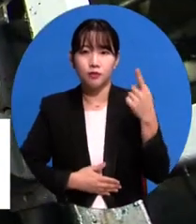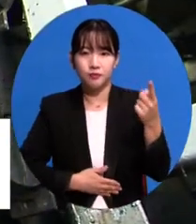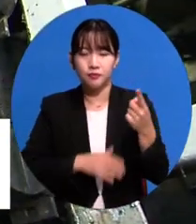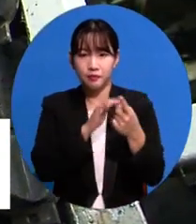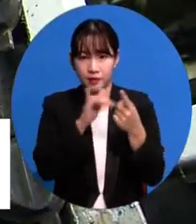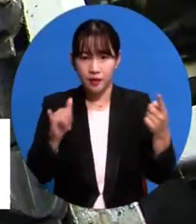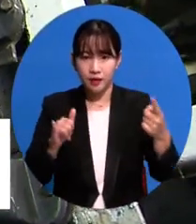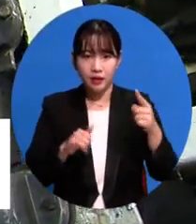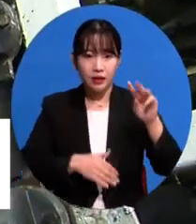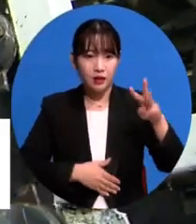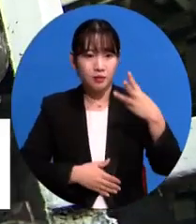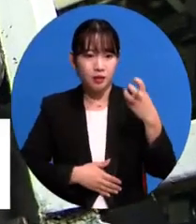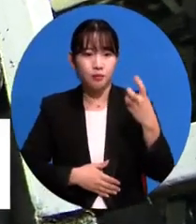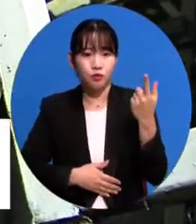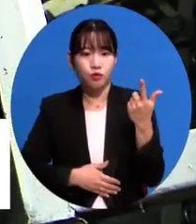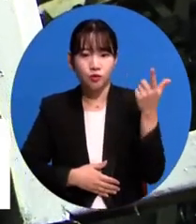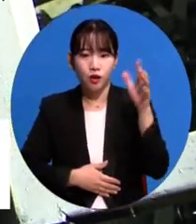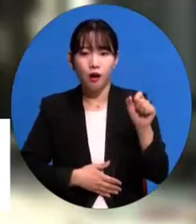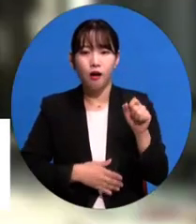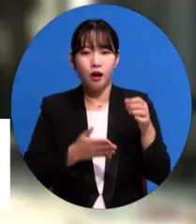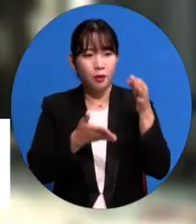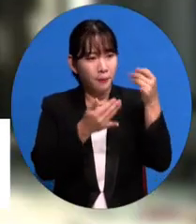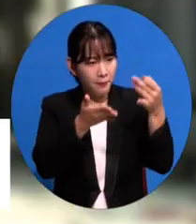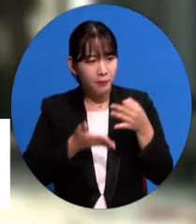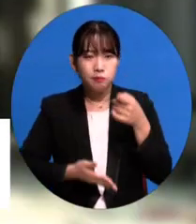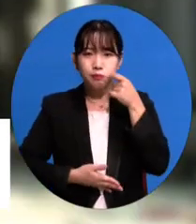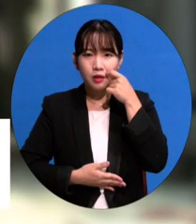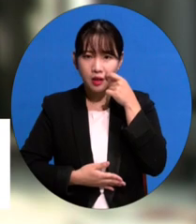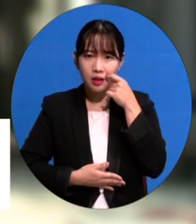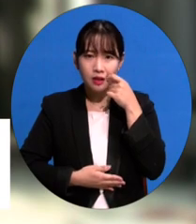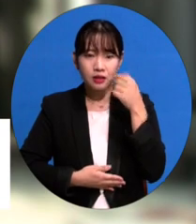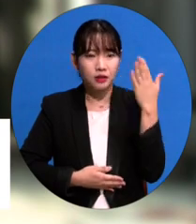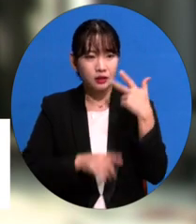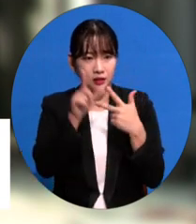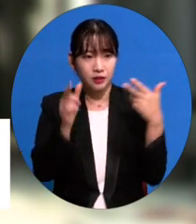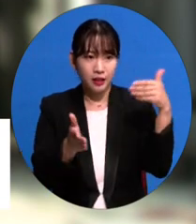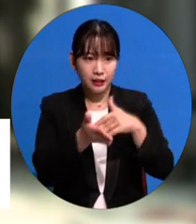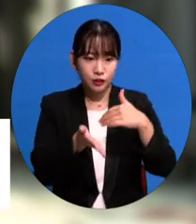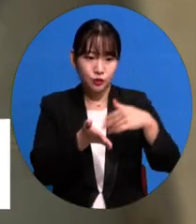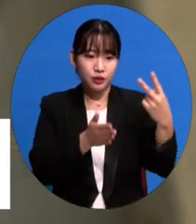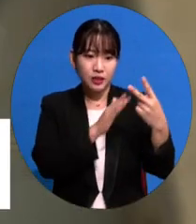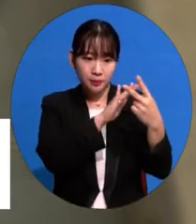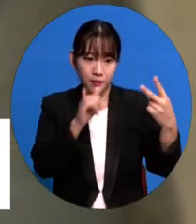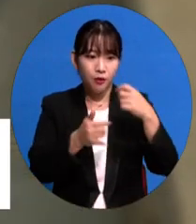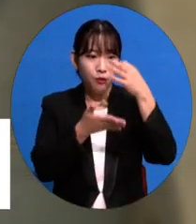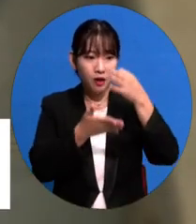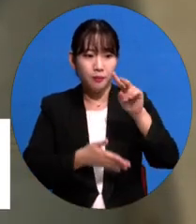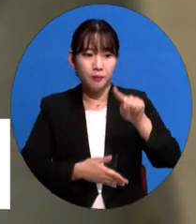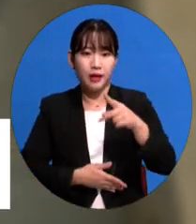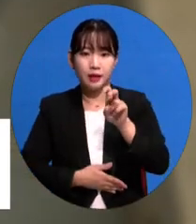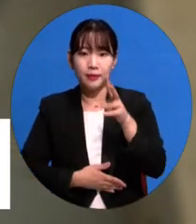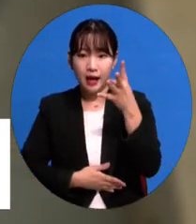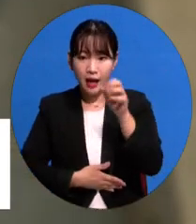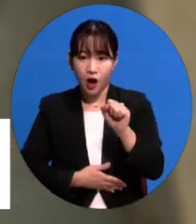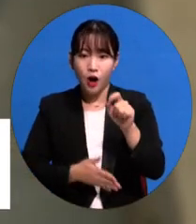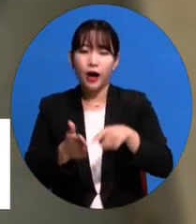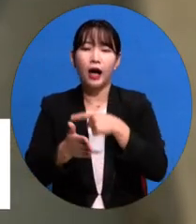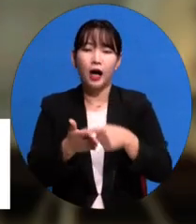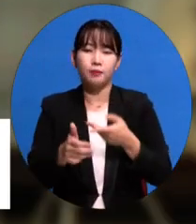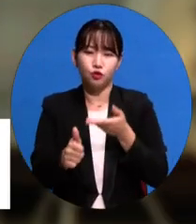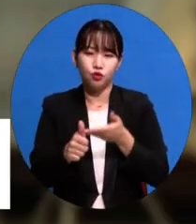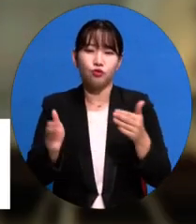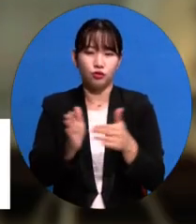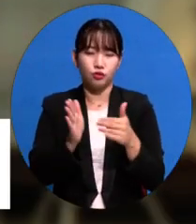4,621명이 336억여 원을 받지 못했고 지난달까지 2천여 명의 임금 124억 원의 체불을 청산하는 데